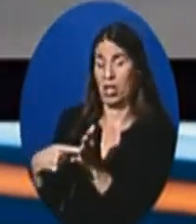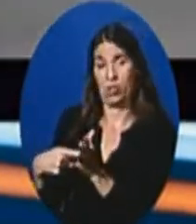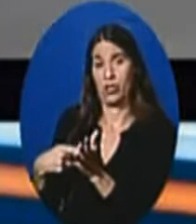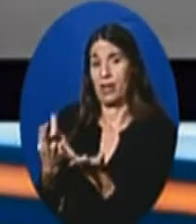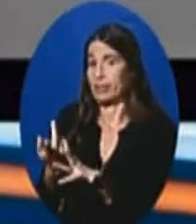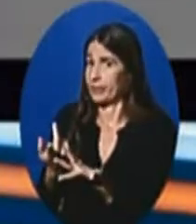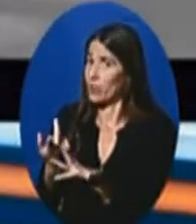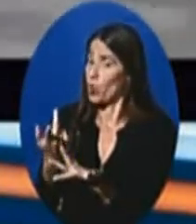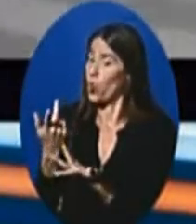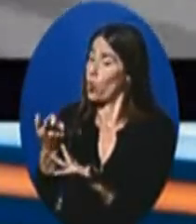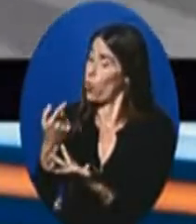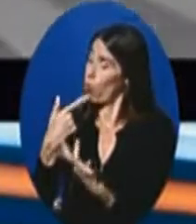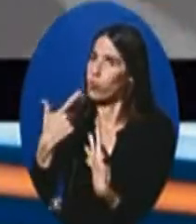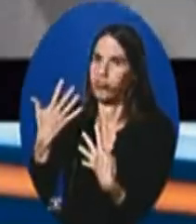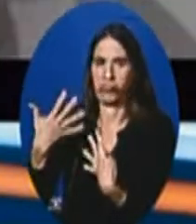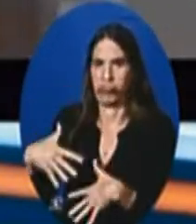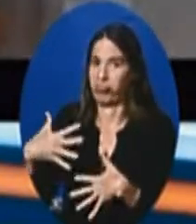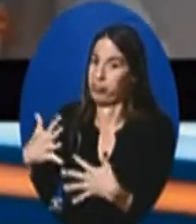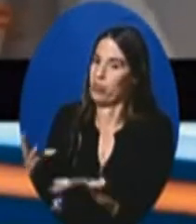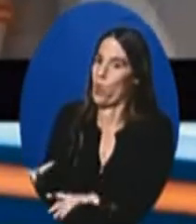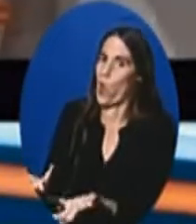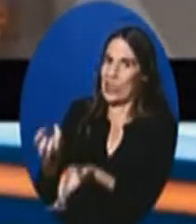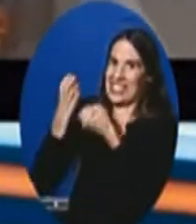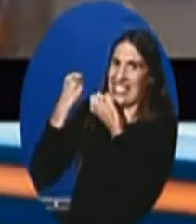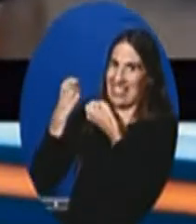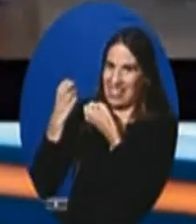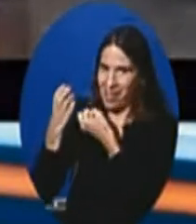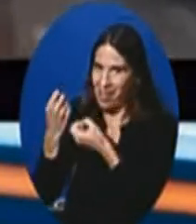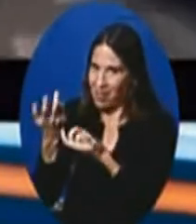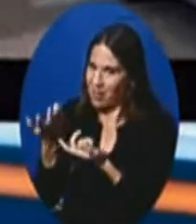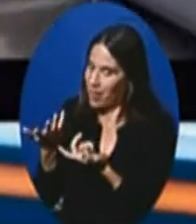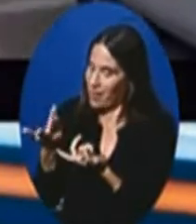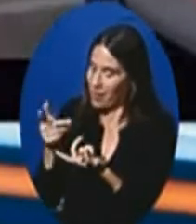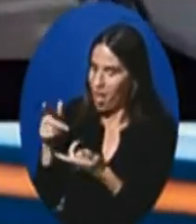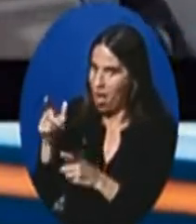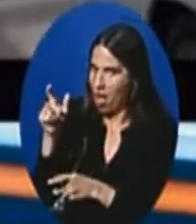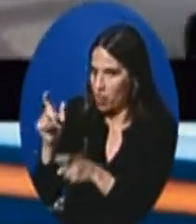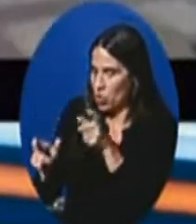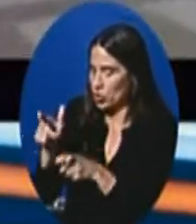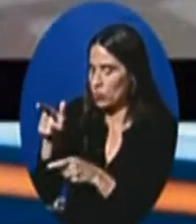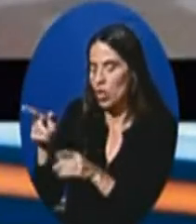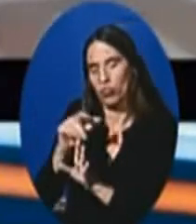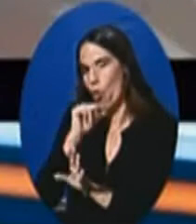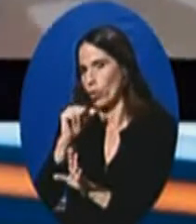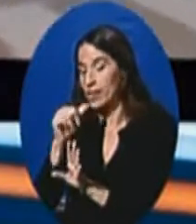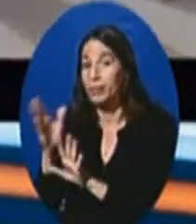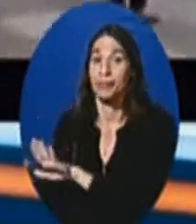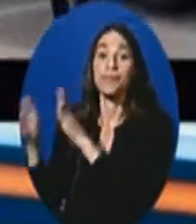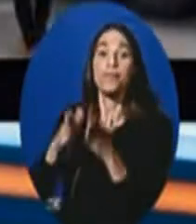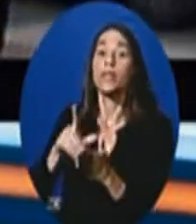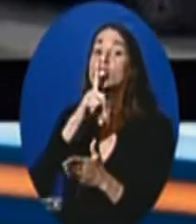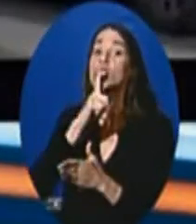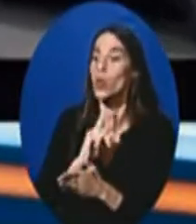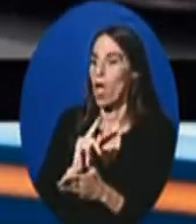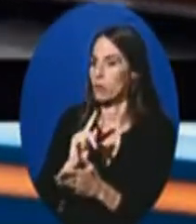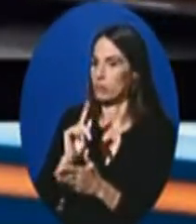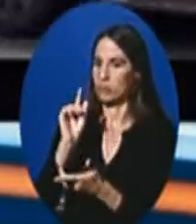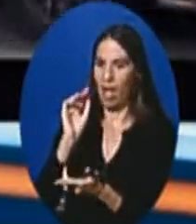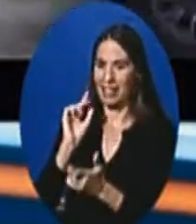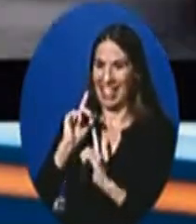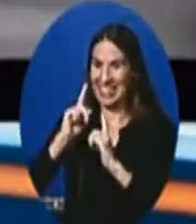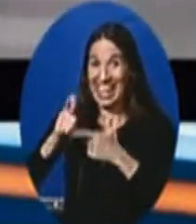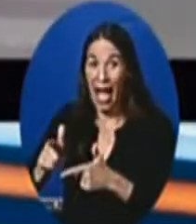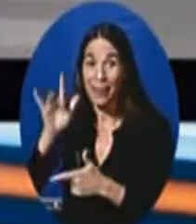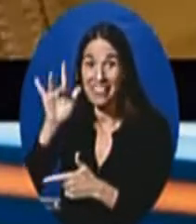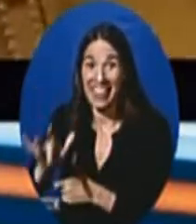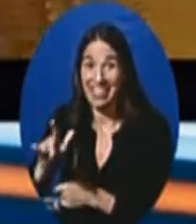רב, בסמך, את הכוחות משם. בסוריה יש פה דילמה, אם אתה לוחם נגד דאעש ומסייע לאסד, אתה פוגע בעצמך, לכן